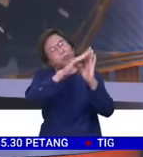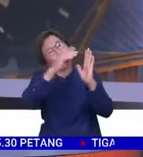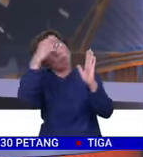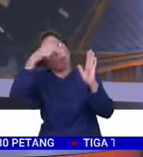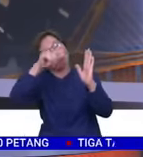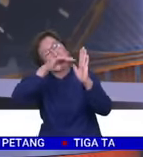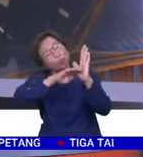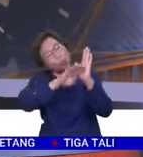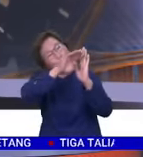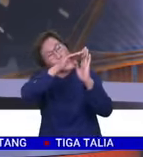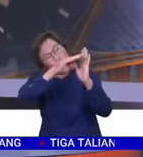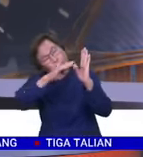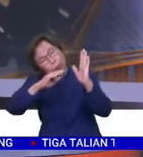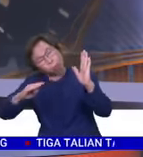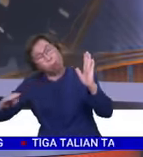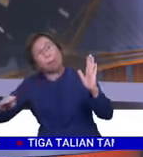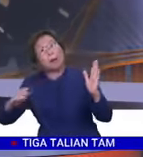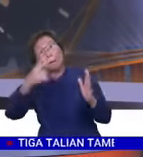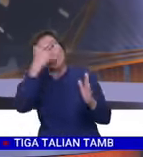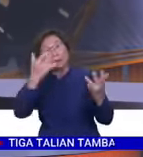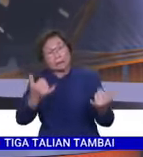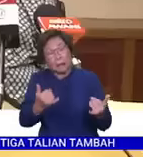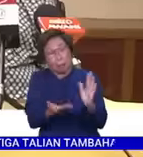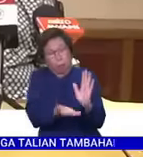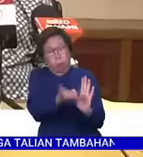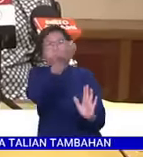sejak kita Ia kian meningkat